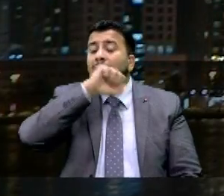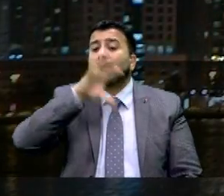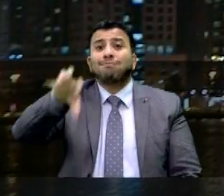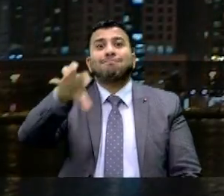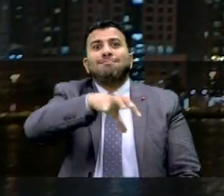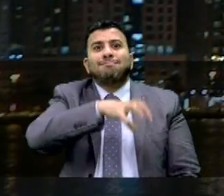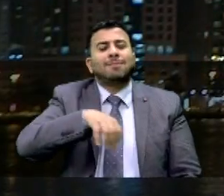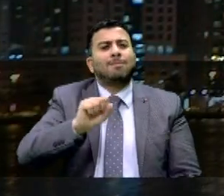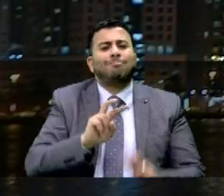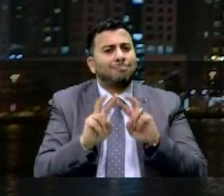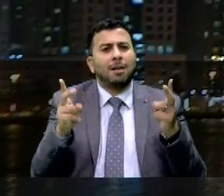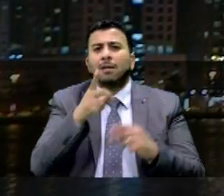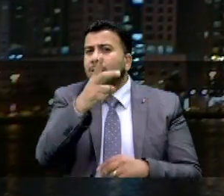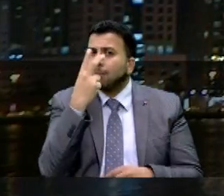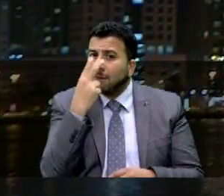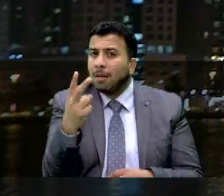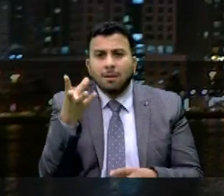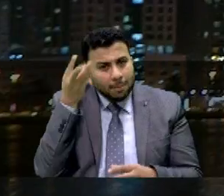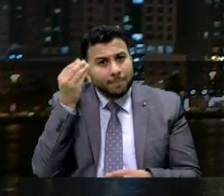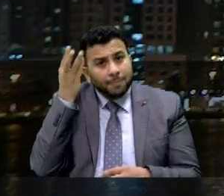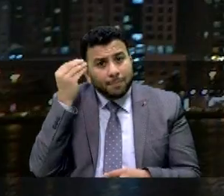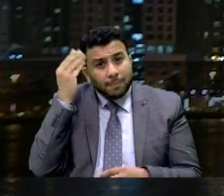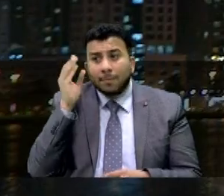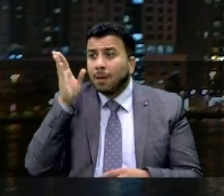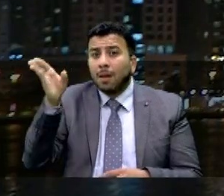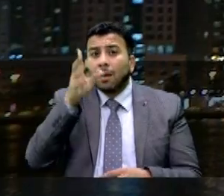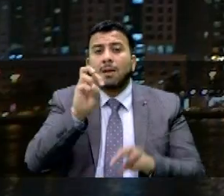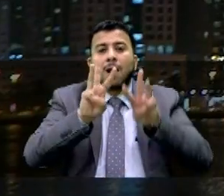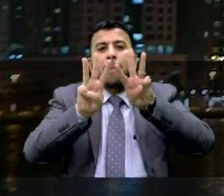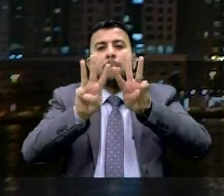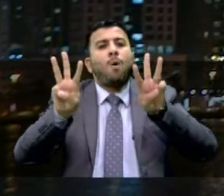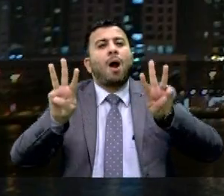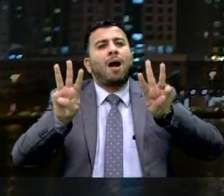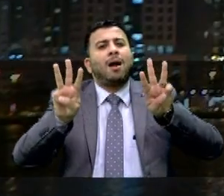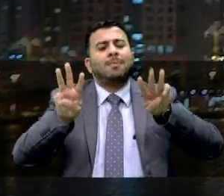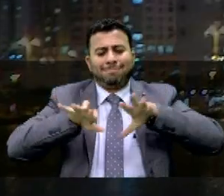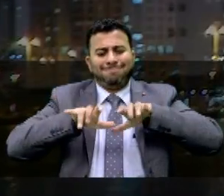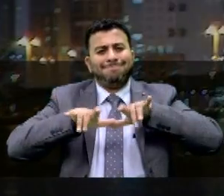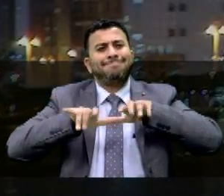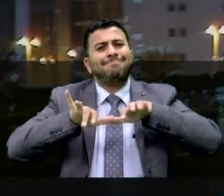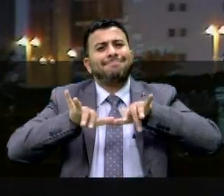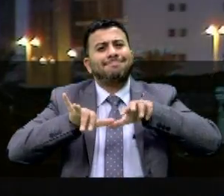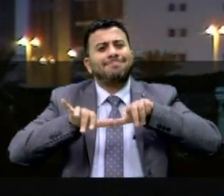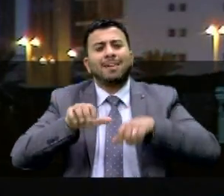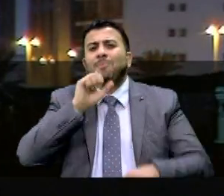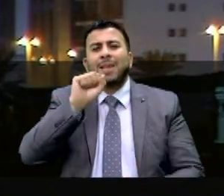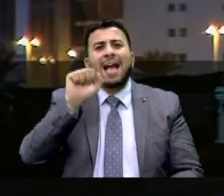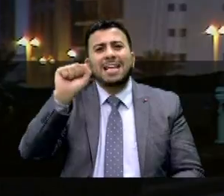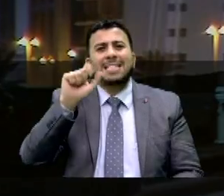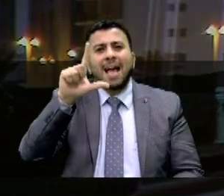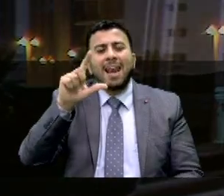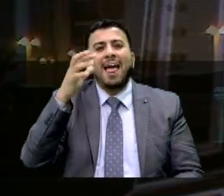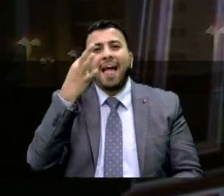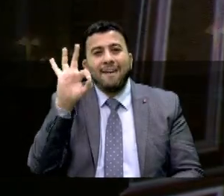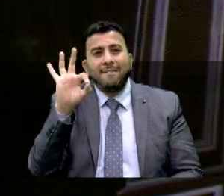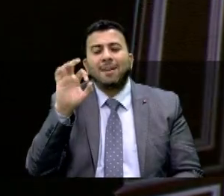يمكنهم طبعا زوارنا ومشاهدينا التعرف أكثر من خلال موقعنا الإلكتروني slf.ae، هذا